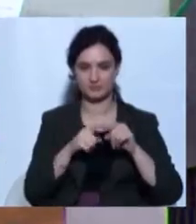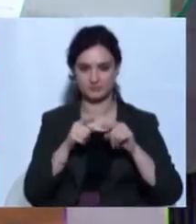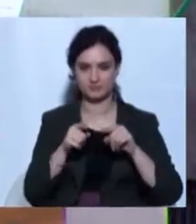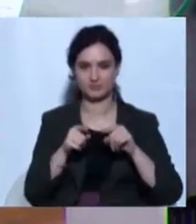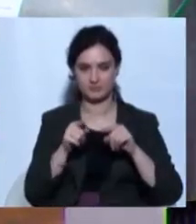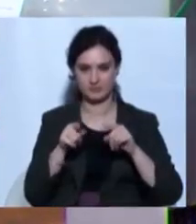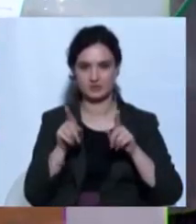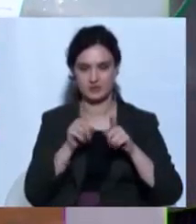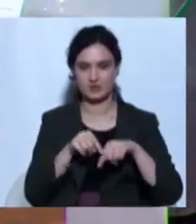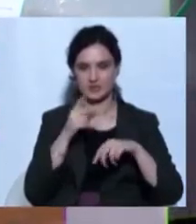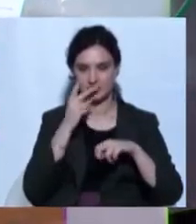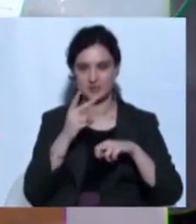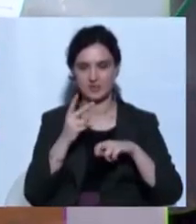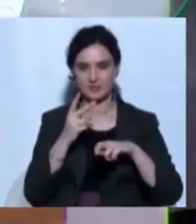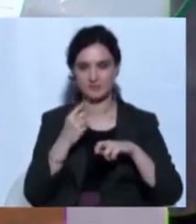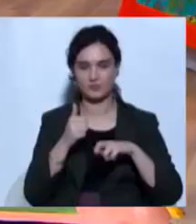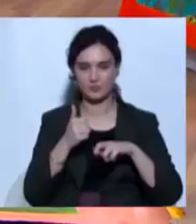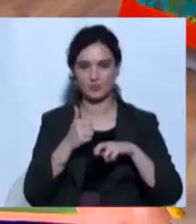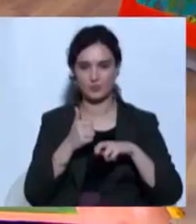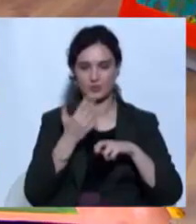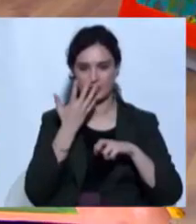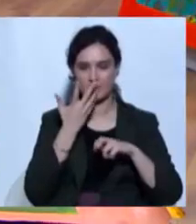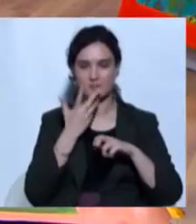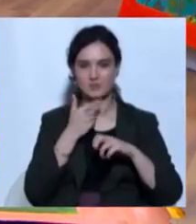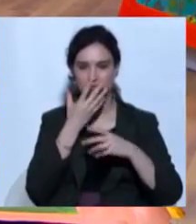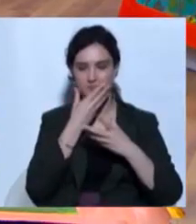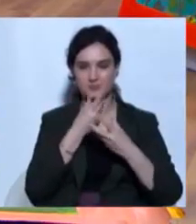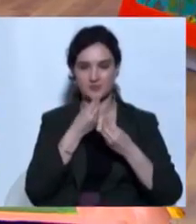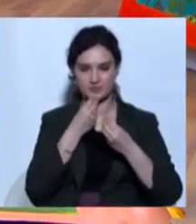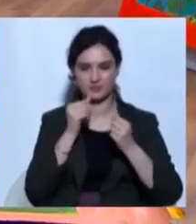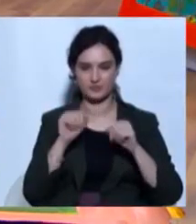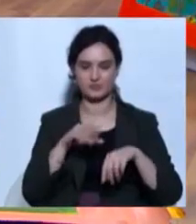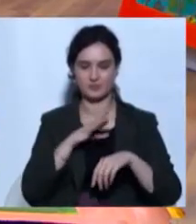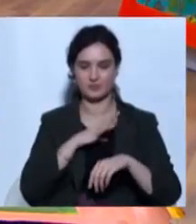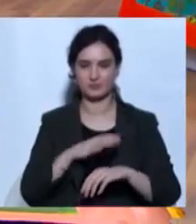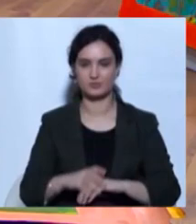იქაც ნახავთ, რამდენი ამაზი ფერი შეიძლება არსებობდეს.